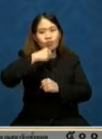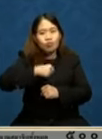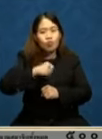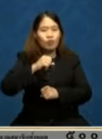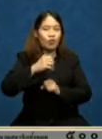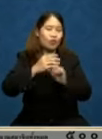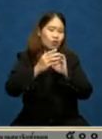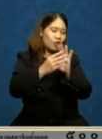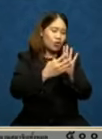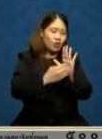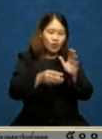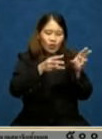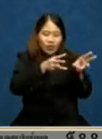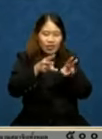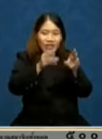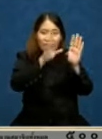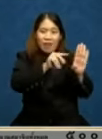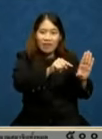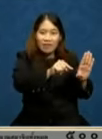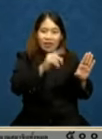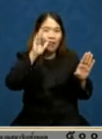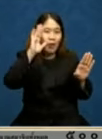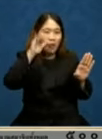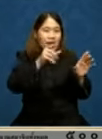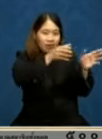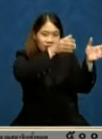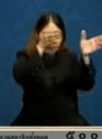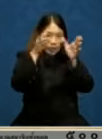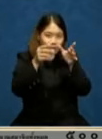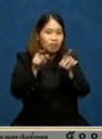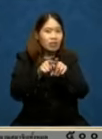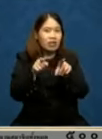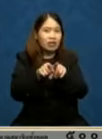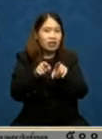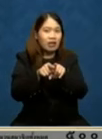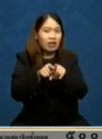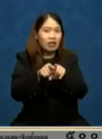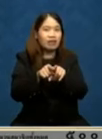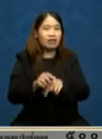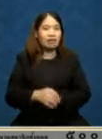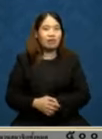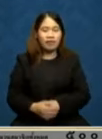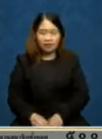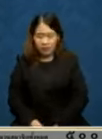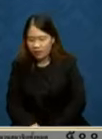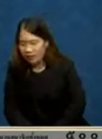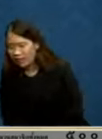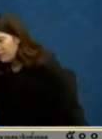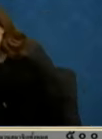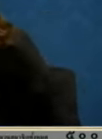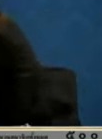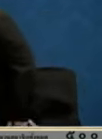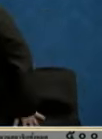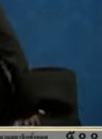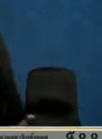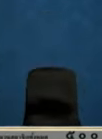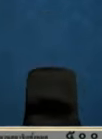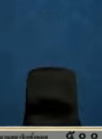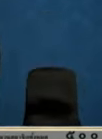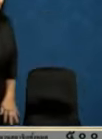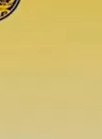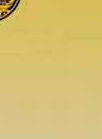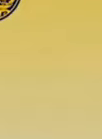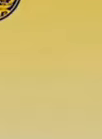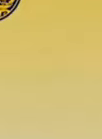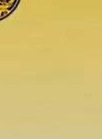ายังไงก็มีแนวโน้มว่าพ่อแม่ของเราก็จะมีแนวโน้มในการอบรมเรามาแบบนั้นนะคะเรื่องนี้ที่ฉันไม่พูดถึงไม่